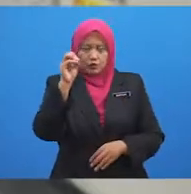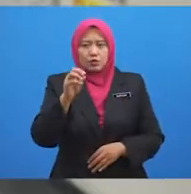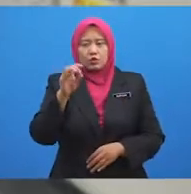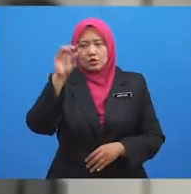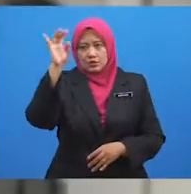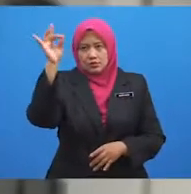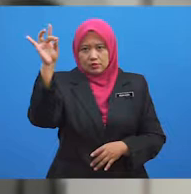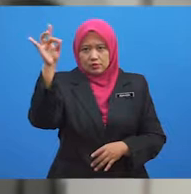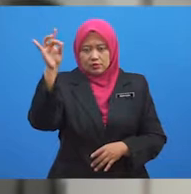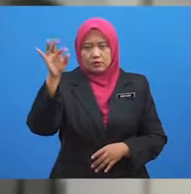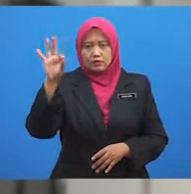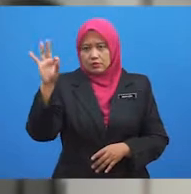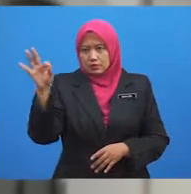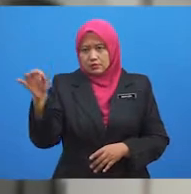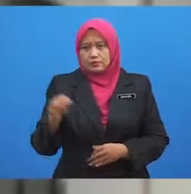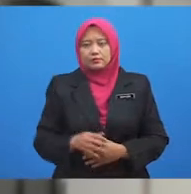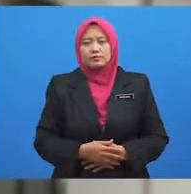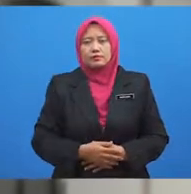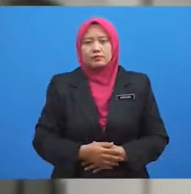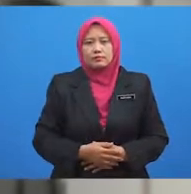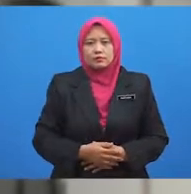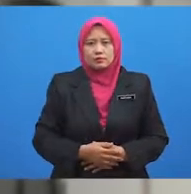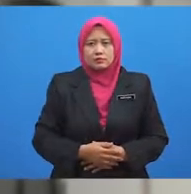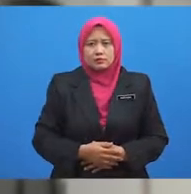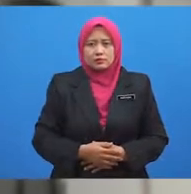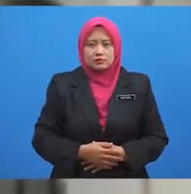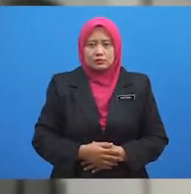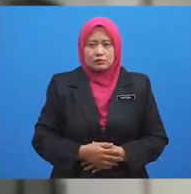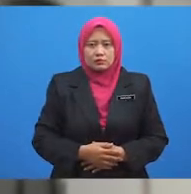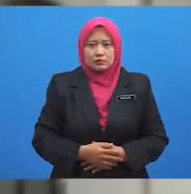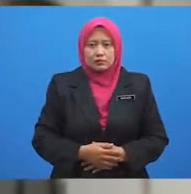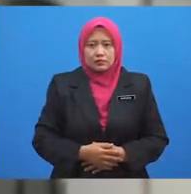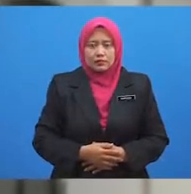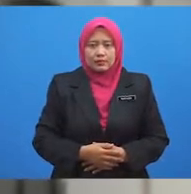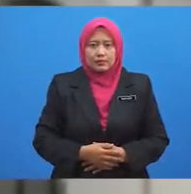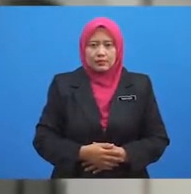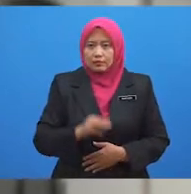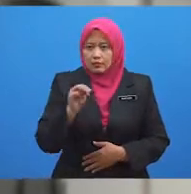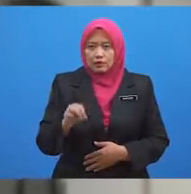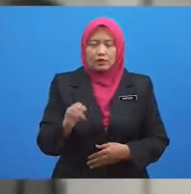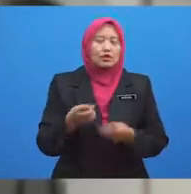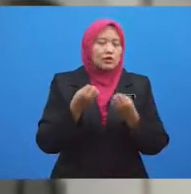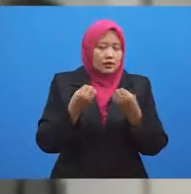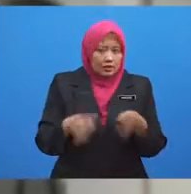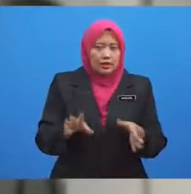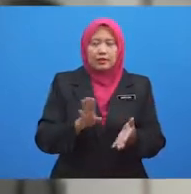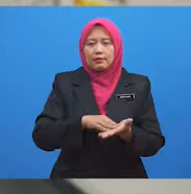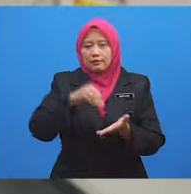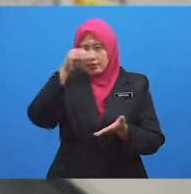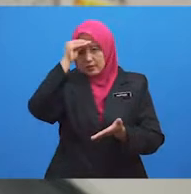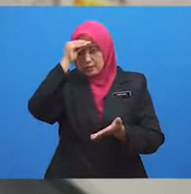klorin. Cikgu pasti murid-murid telah mempelajari tentang atom